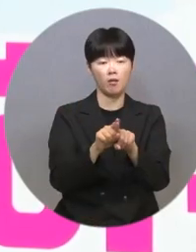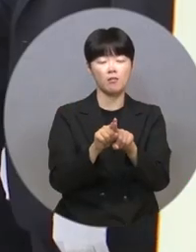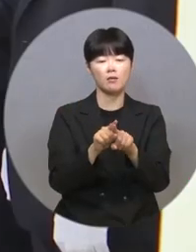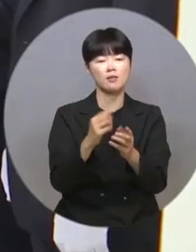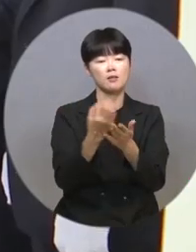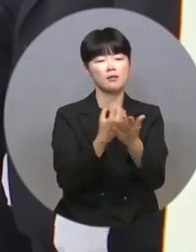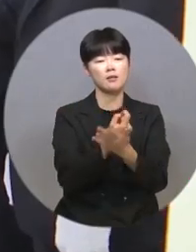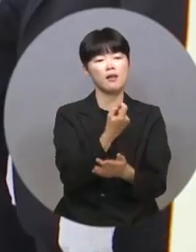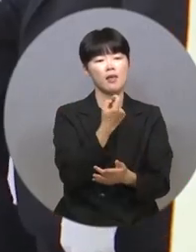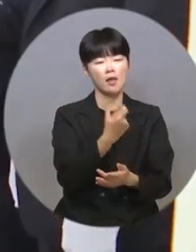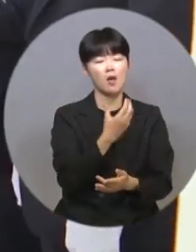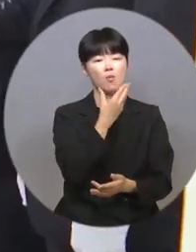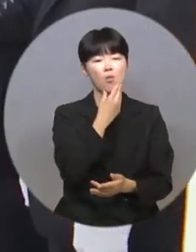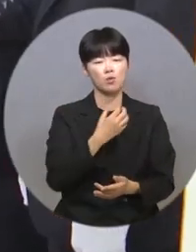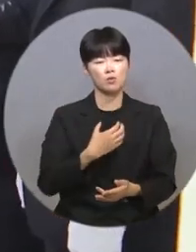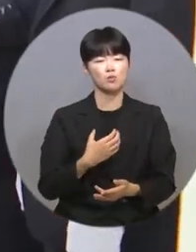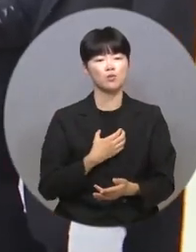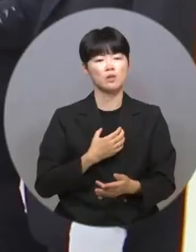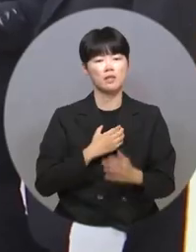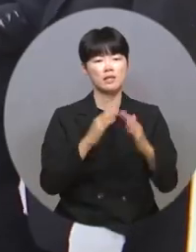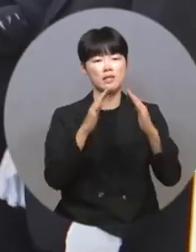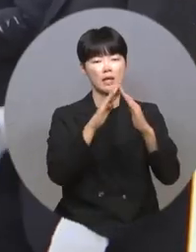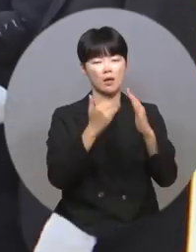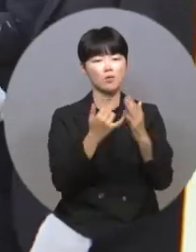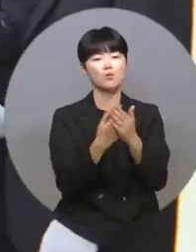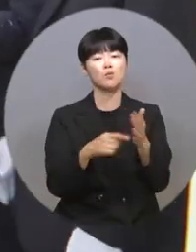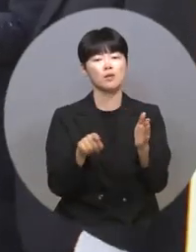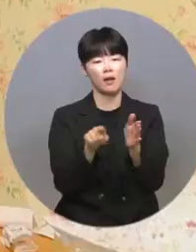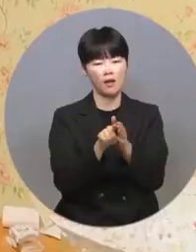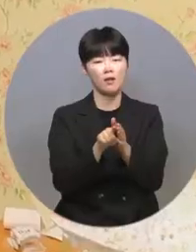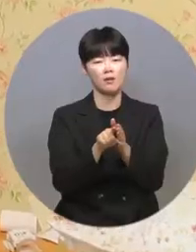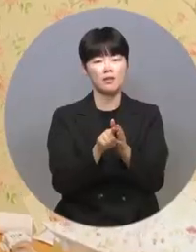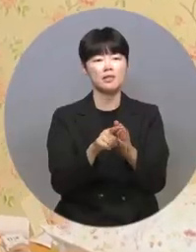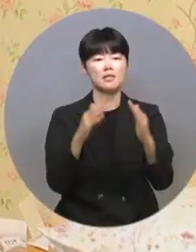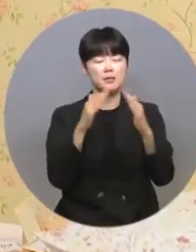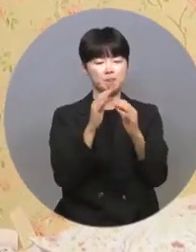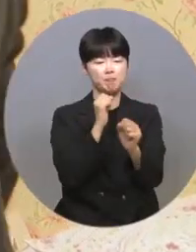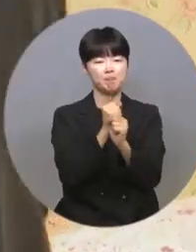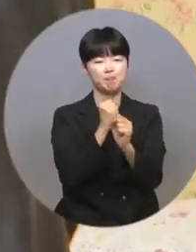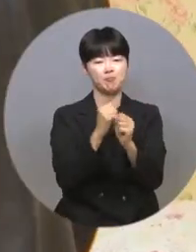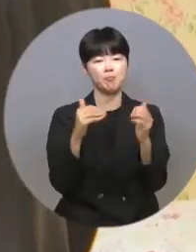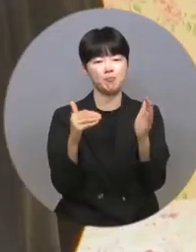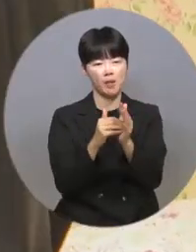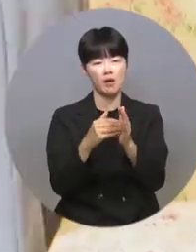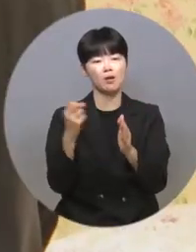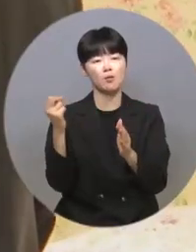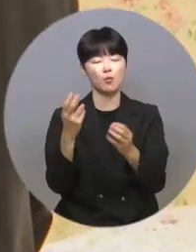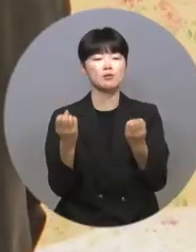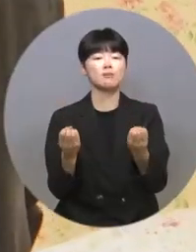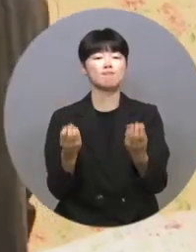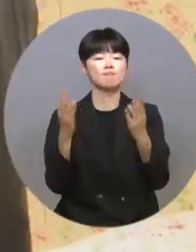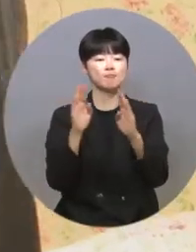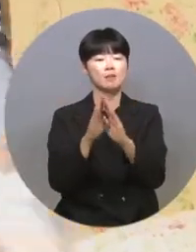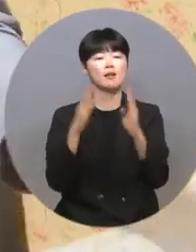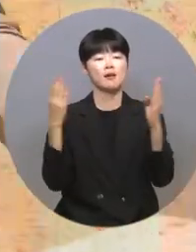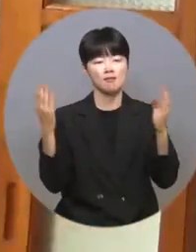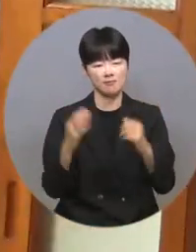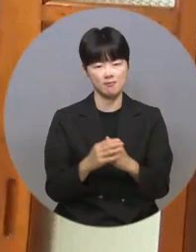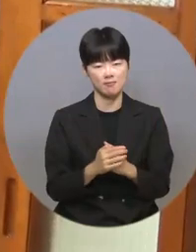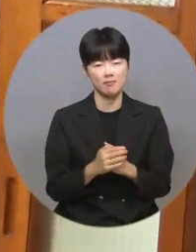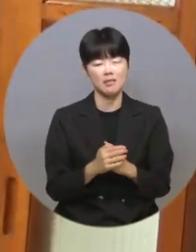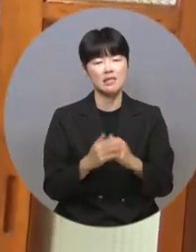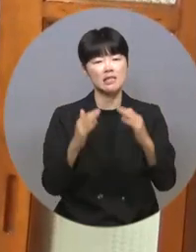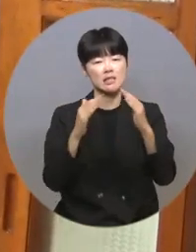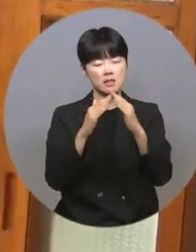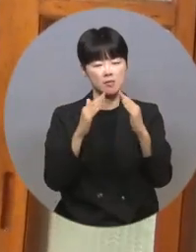희망하우스 20호를 준공하고 현판식을 가졌습니다. 열악한 주거 환경에서 생활하는 저소득